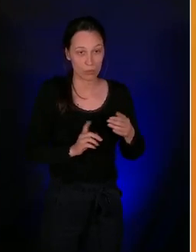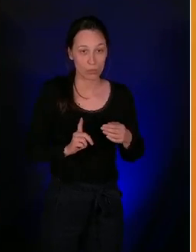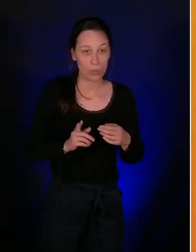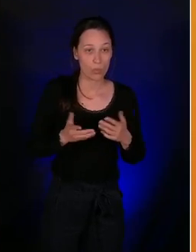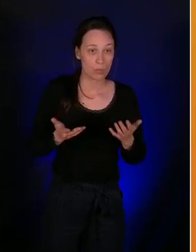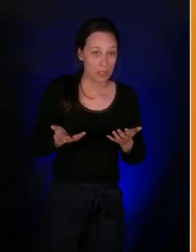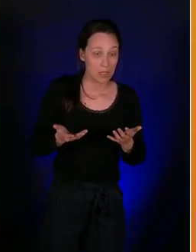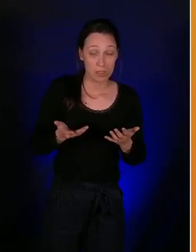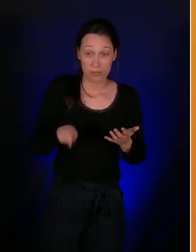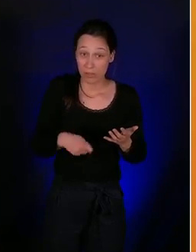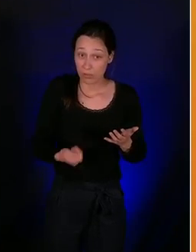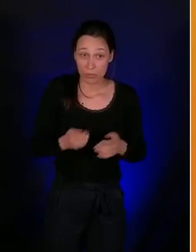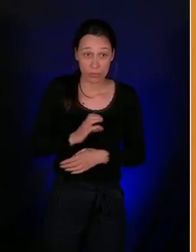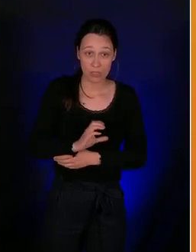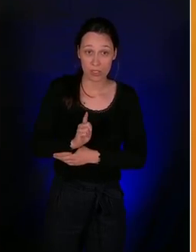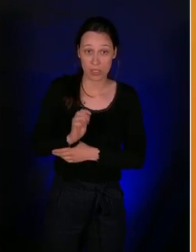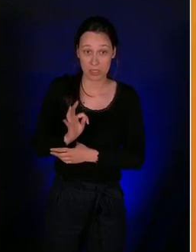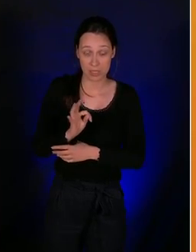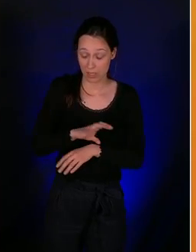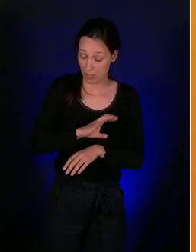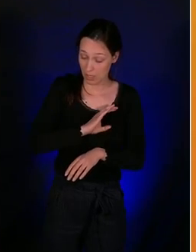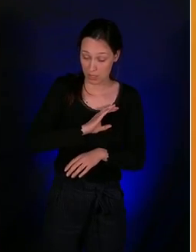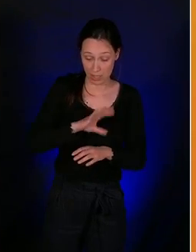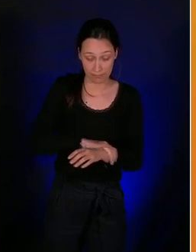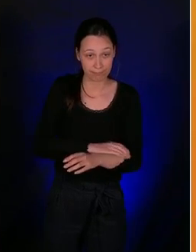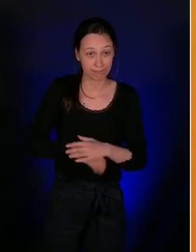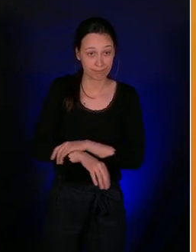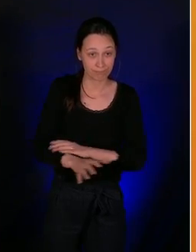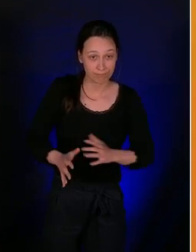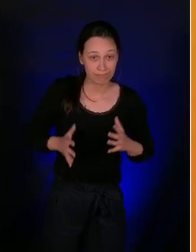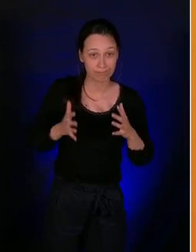de plus en plus sur ces nouvelles formes de travail.